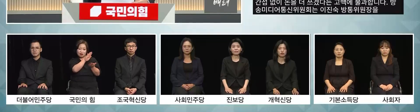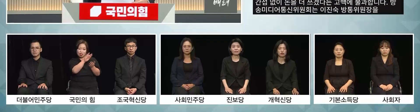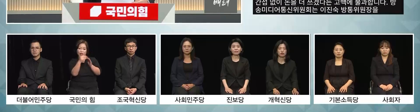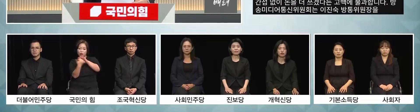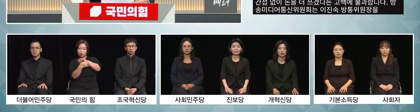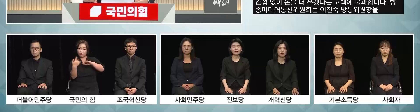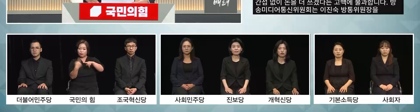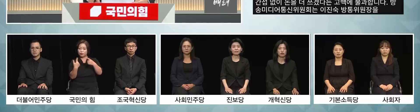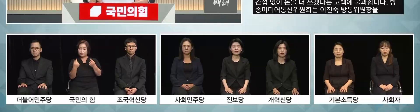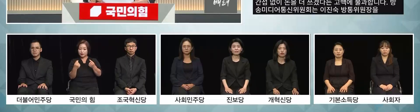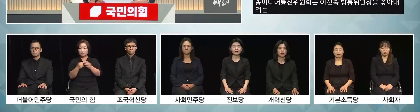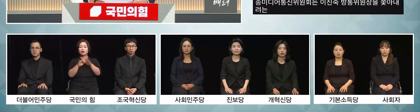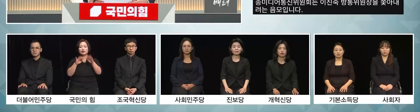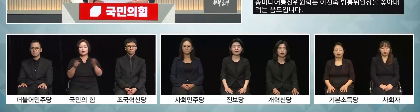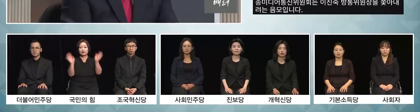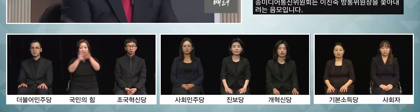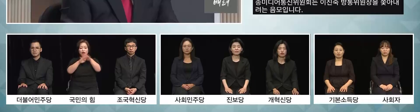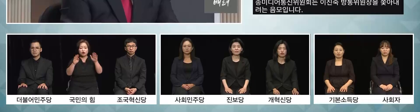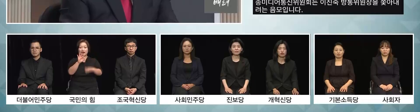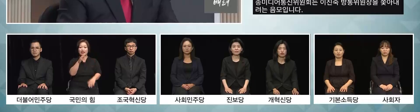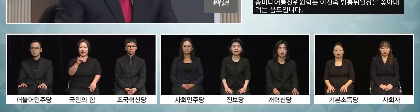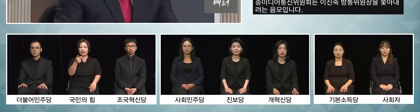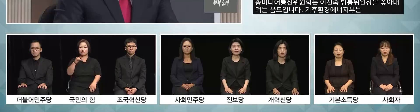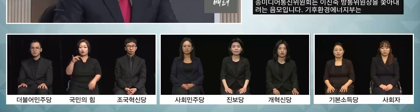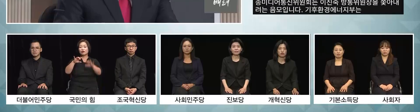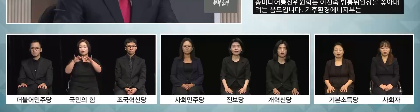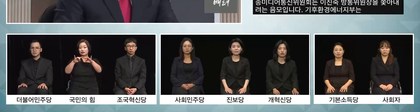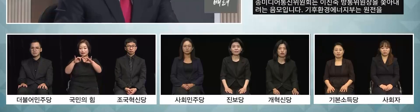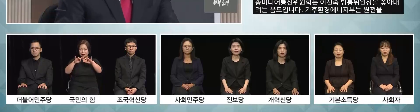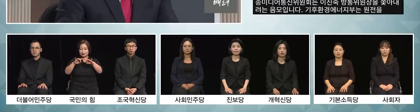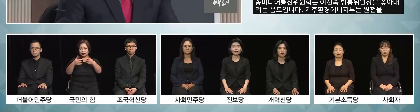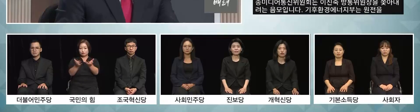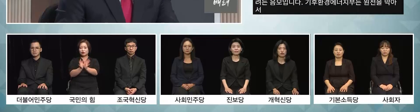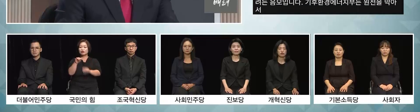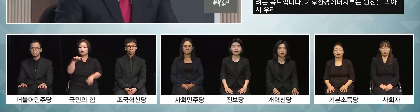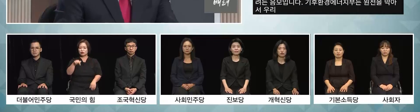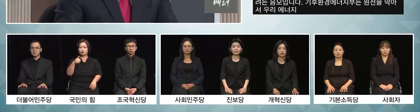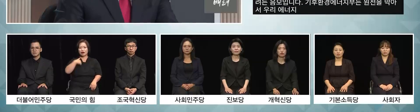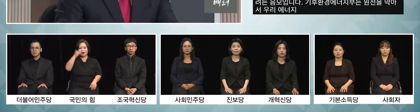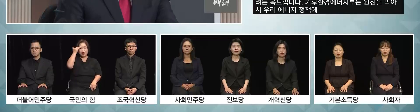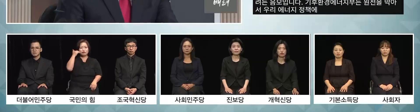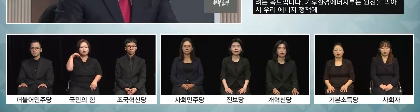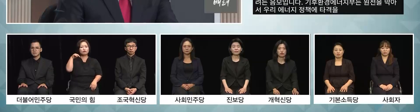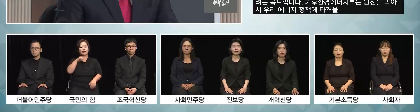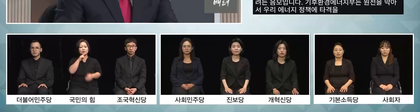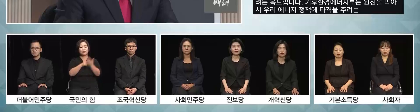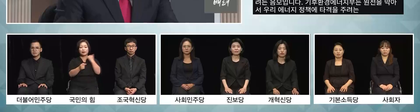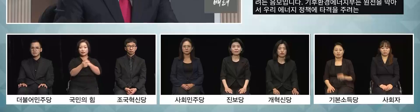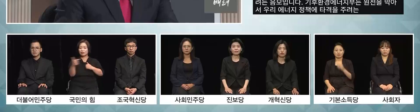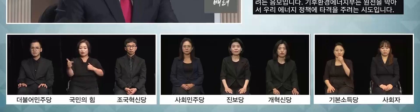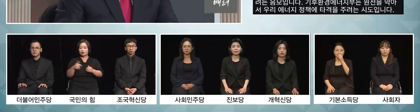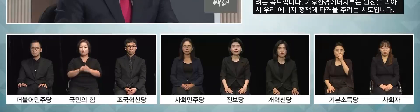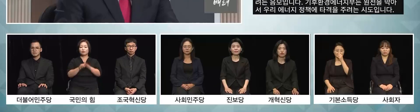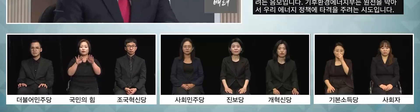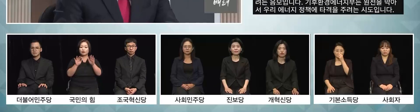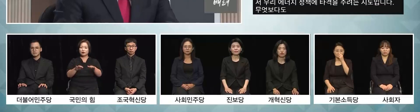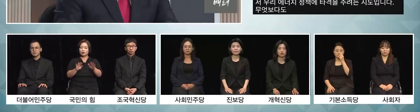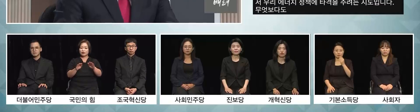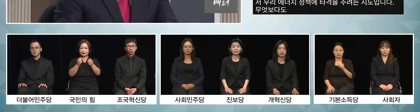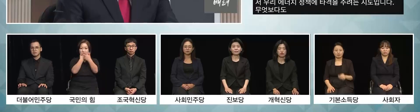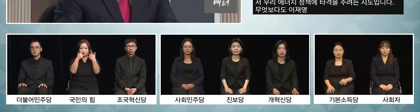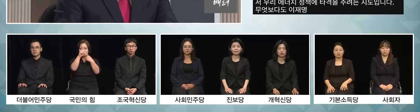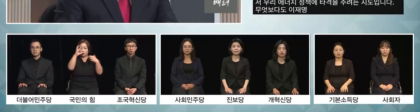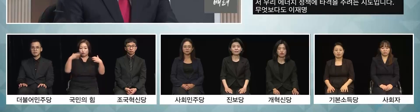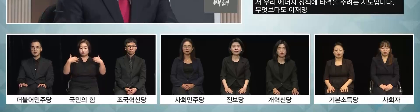음모입니다. 기후환경에너지부는 원전을 막아서 우리 에너지 정책에 타격을 주려는 시도입니다. 무엇보다도 이재명